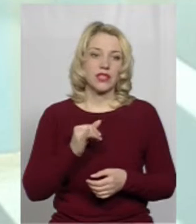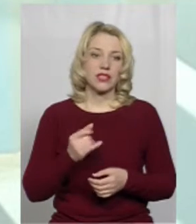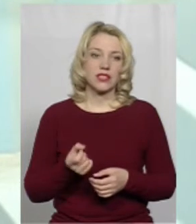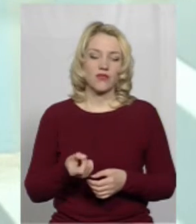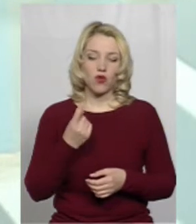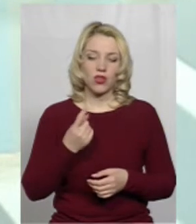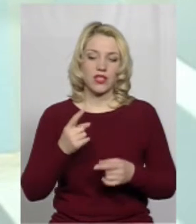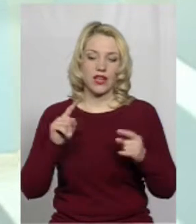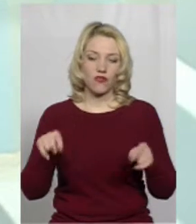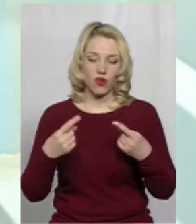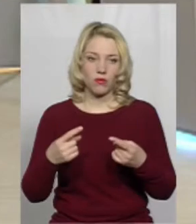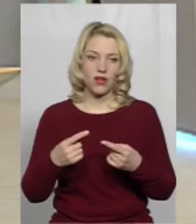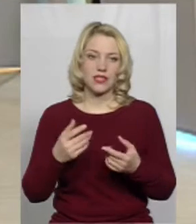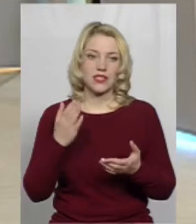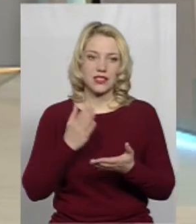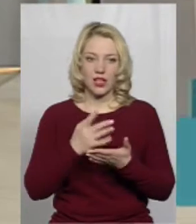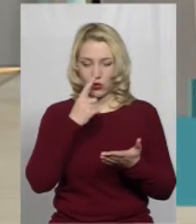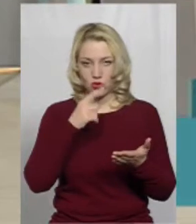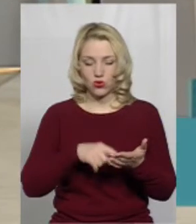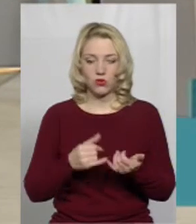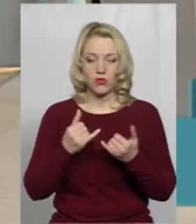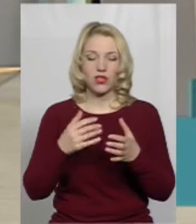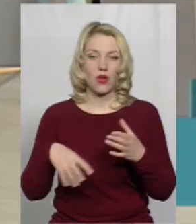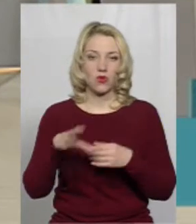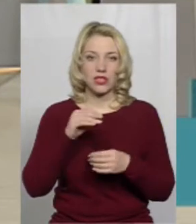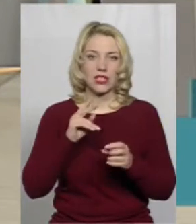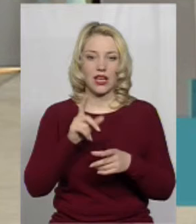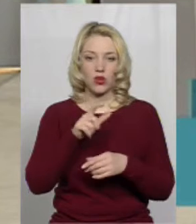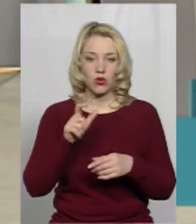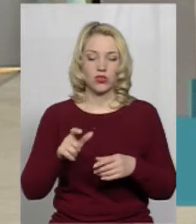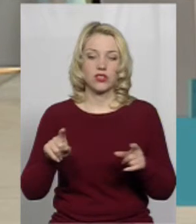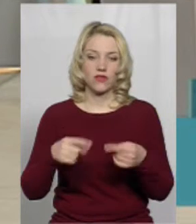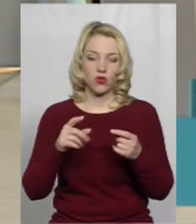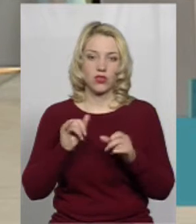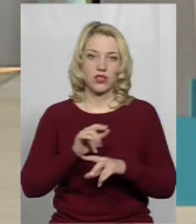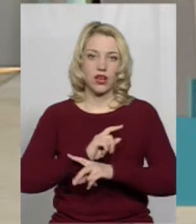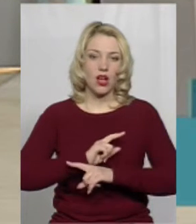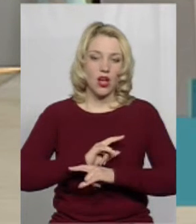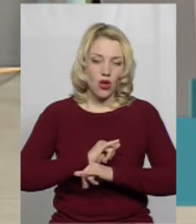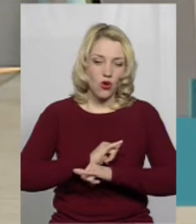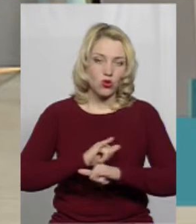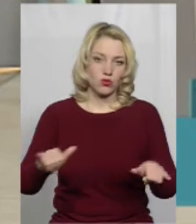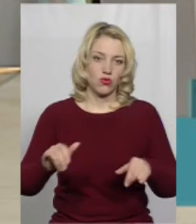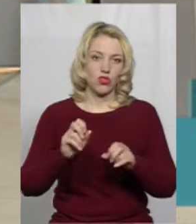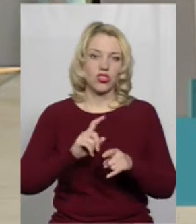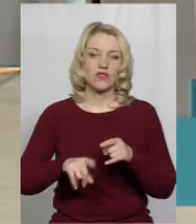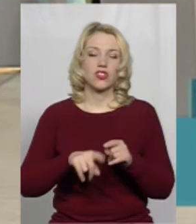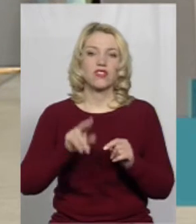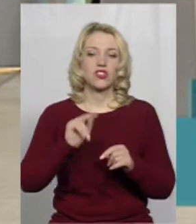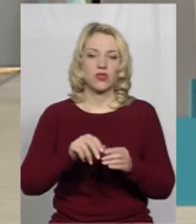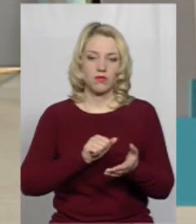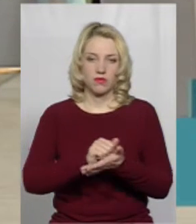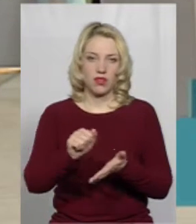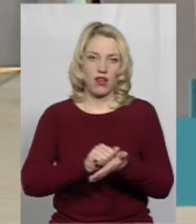Створення інформації стало доступно для всіх. І так, як люди її створюють, як вони розповсюджують, іноді швидше, ніж вийде газета